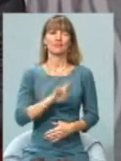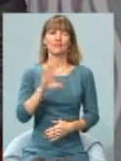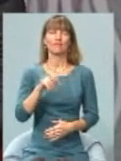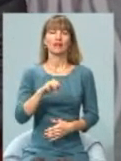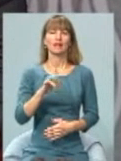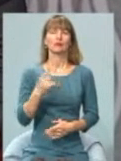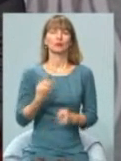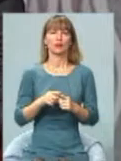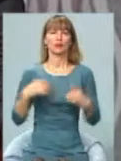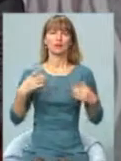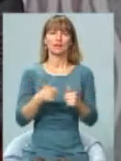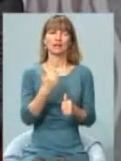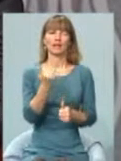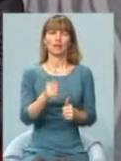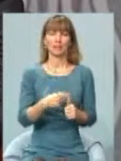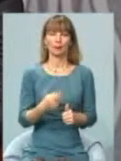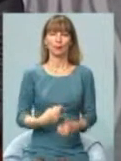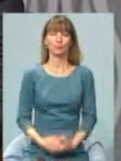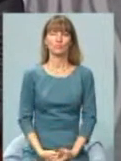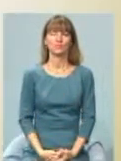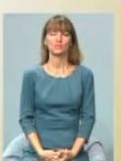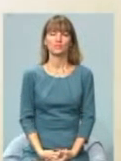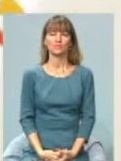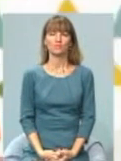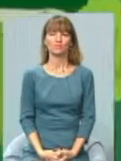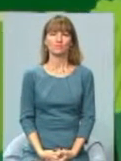свято називають його ім'ям?